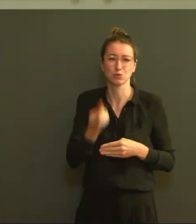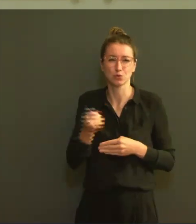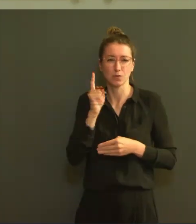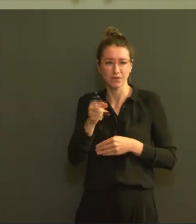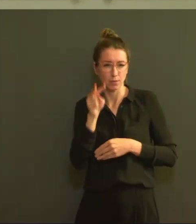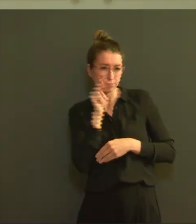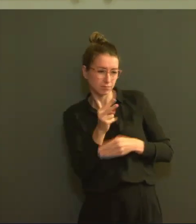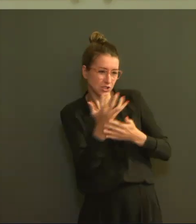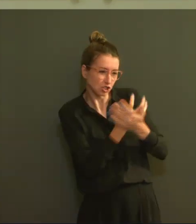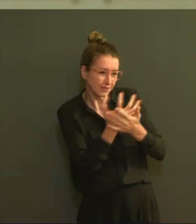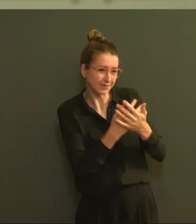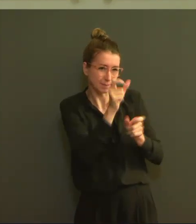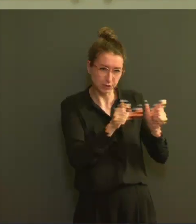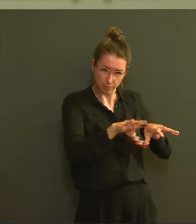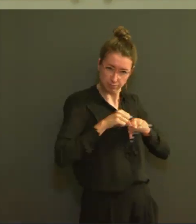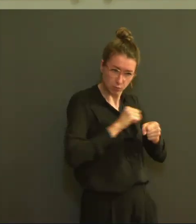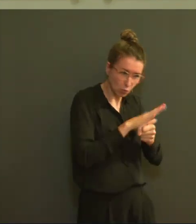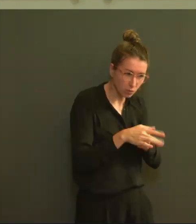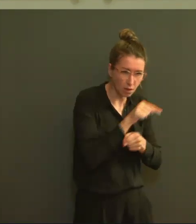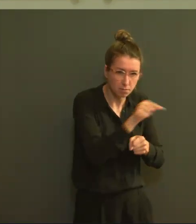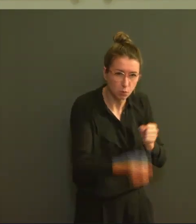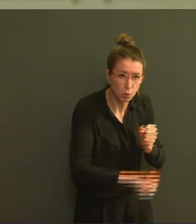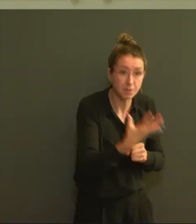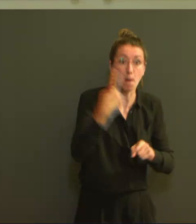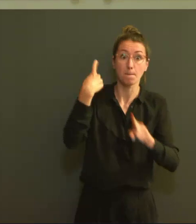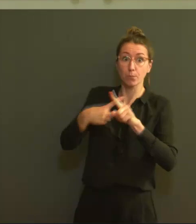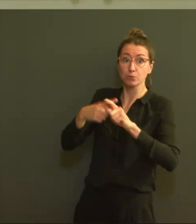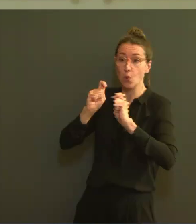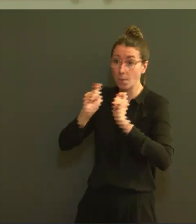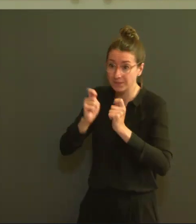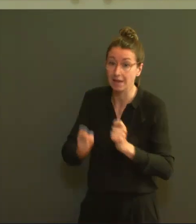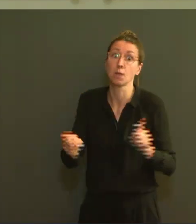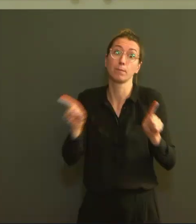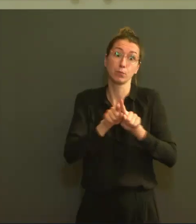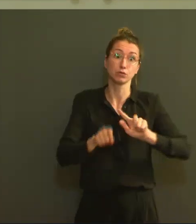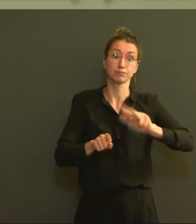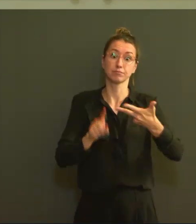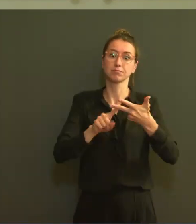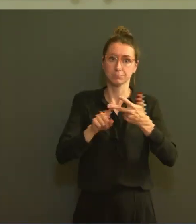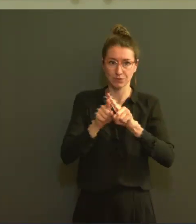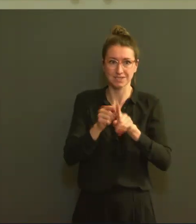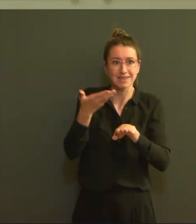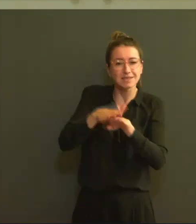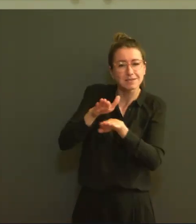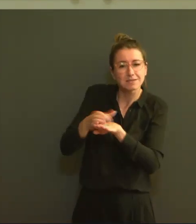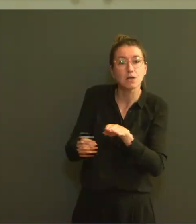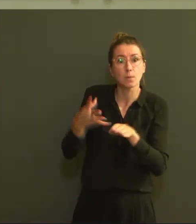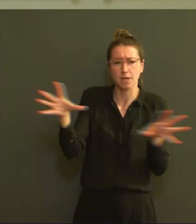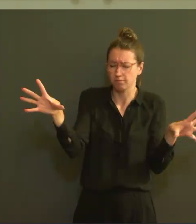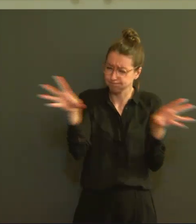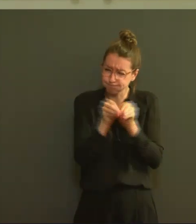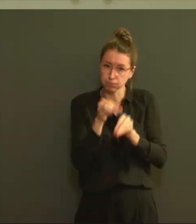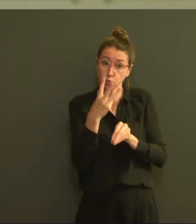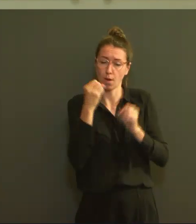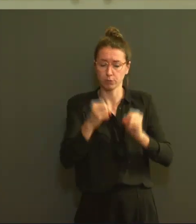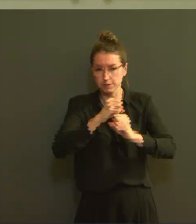d'hospitalisation et de décès. Un point très important est que quand le RT diminue, ça ne veut